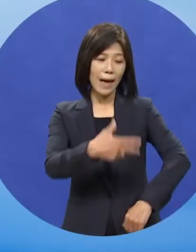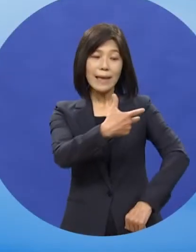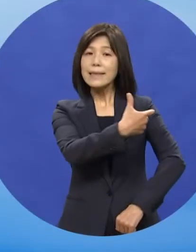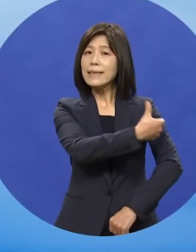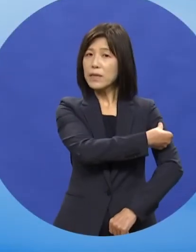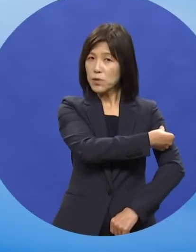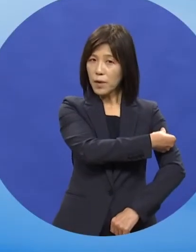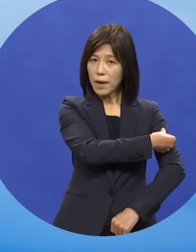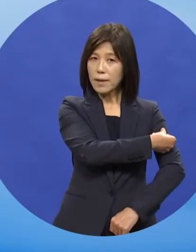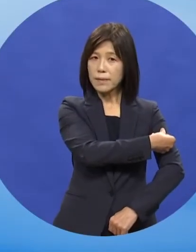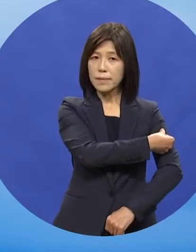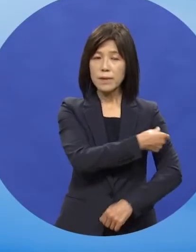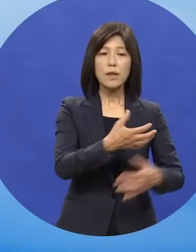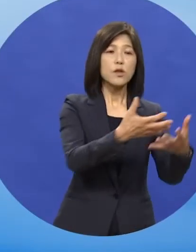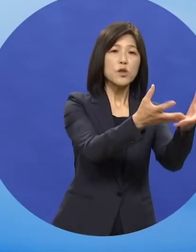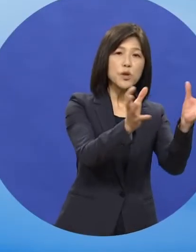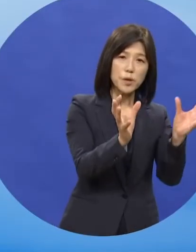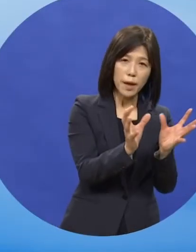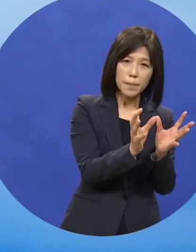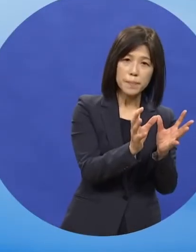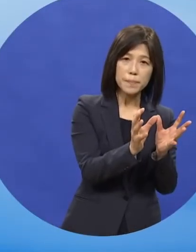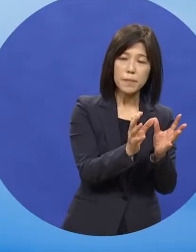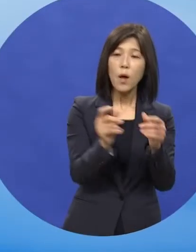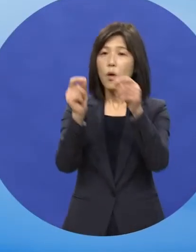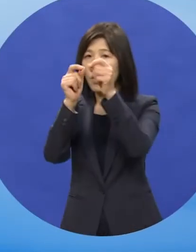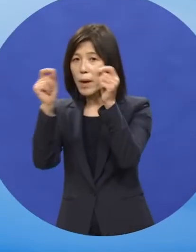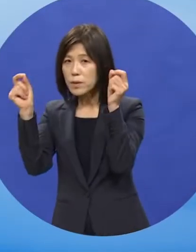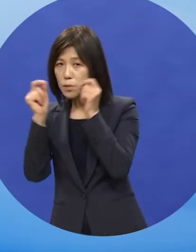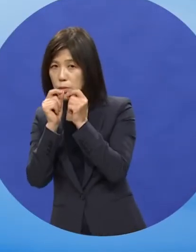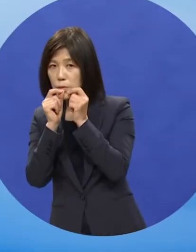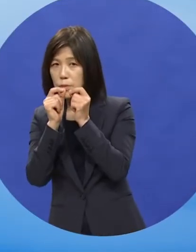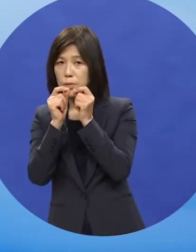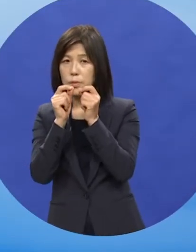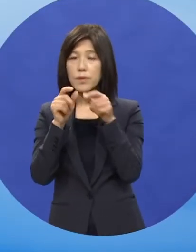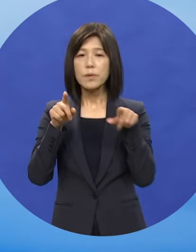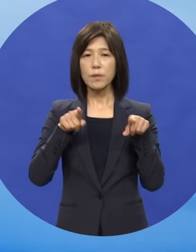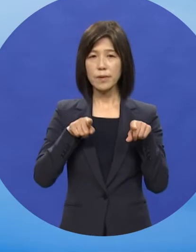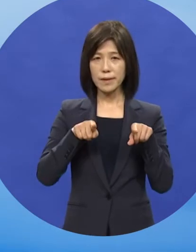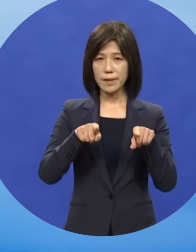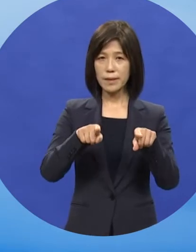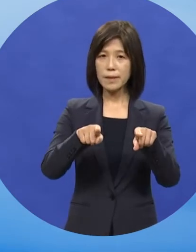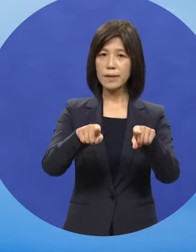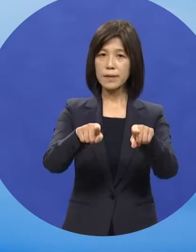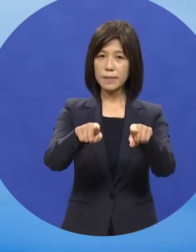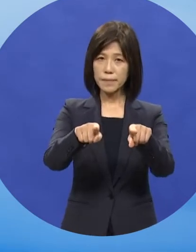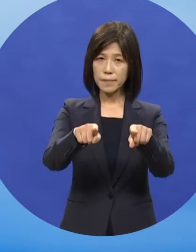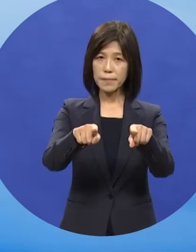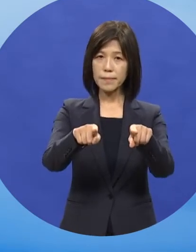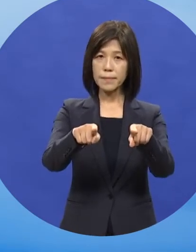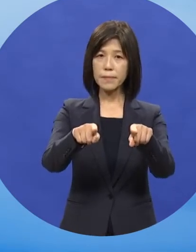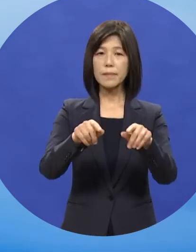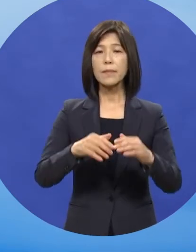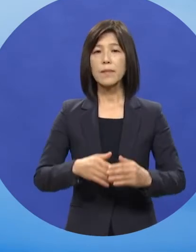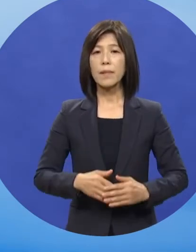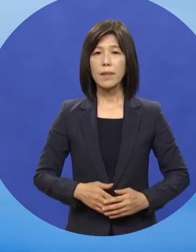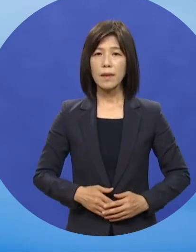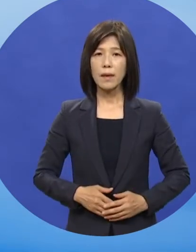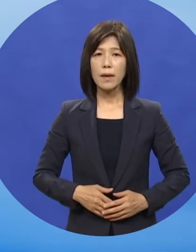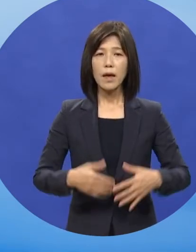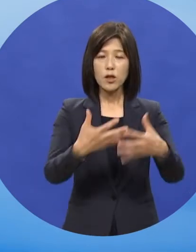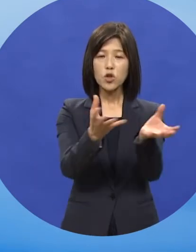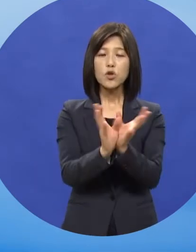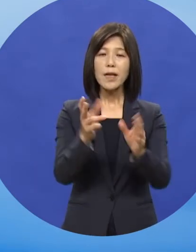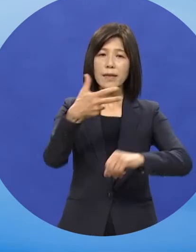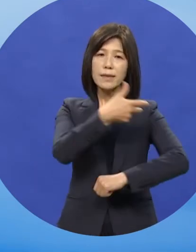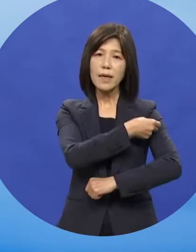ワクチン接種は集団接種、個別接種の両輪体制で実施します。